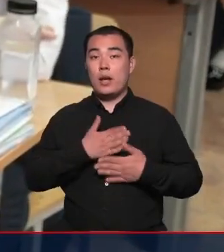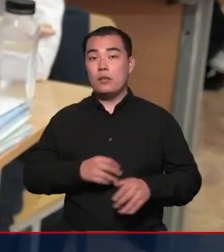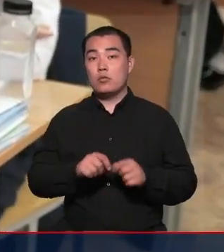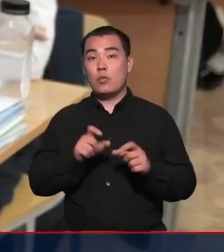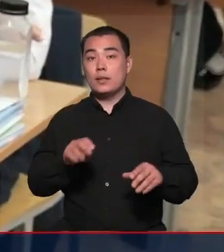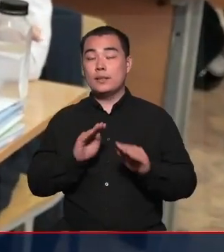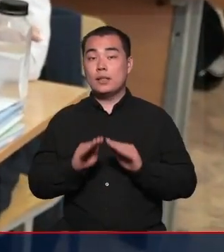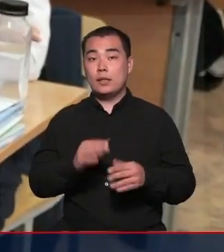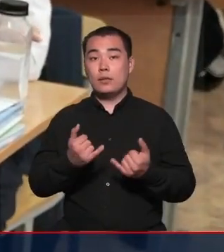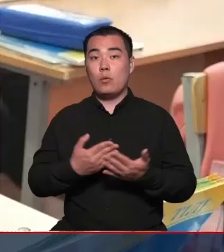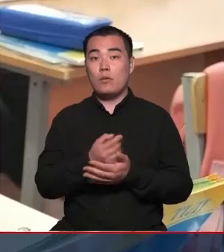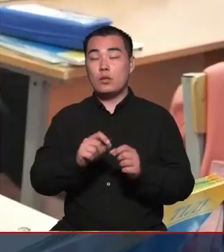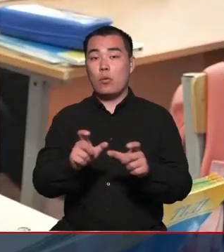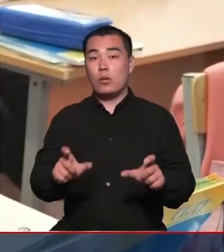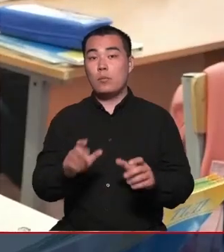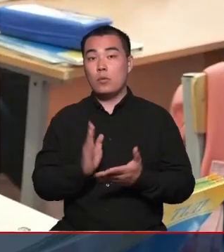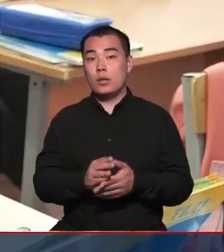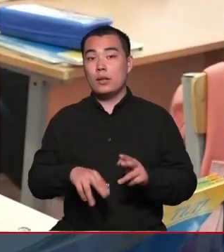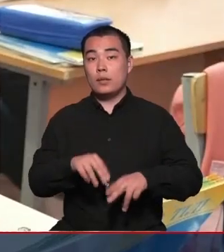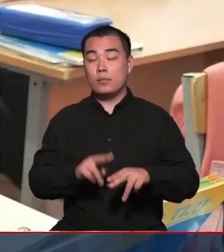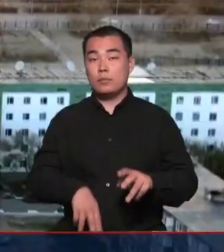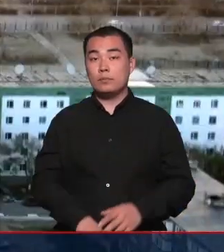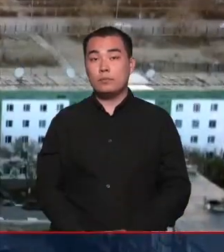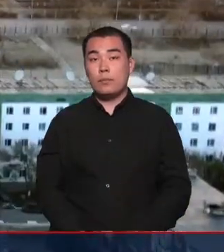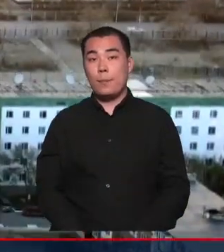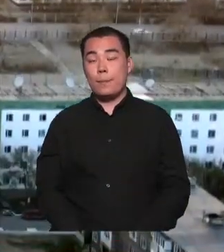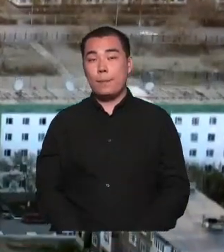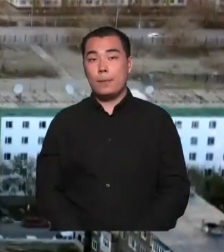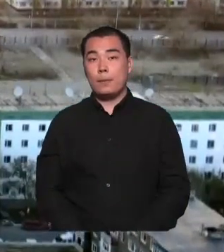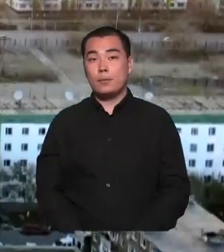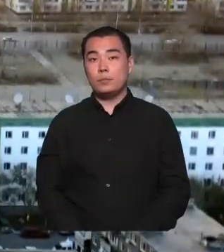бағдарламасының негізінде жаңа мектеп салынады. Айзада Оразхан, Нұрлан Бақыт, Жібек жолы, Ұлытау.